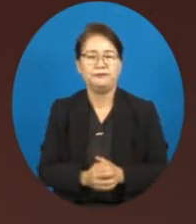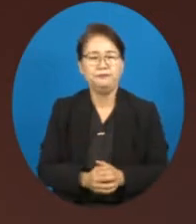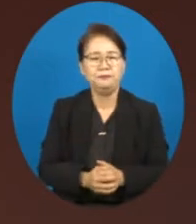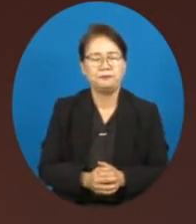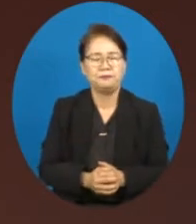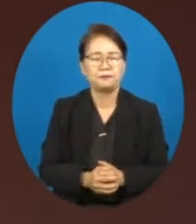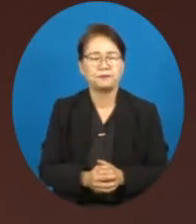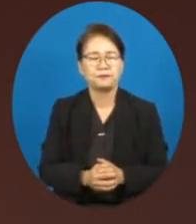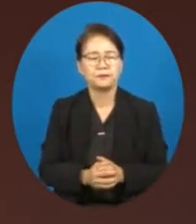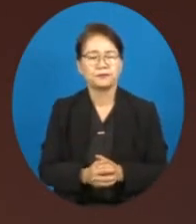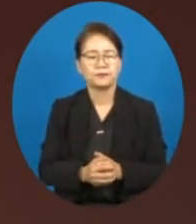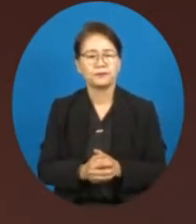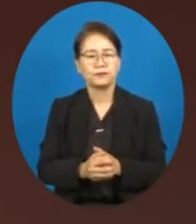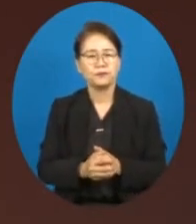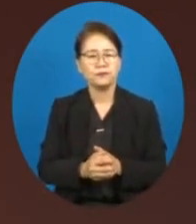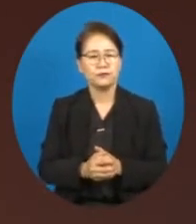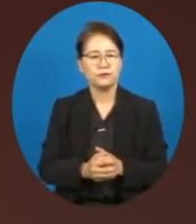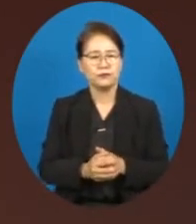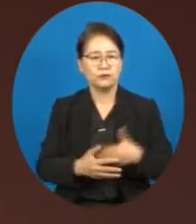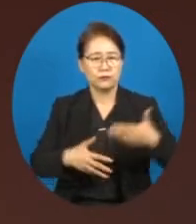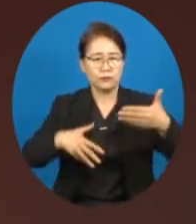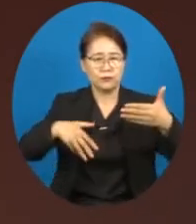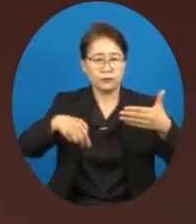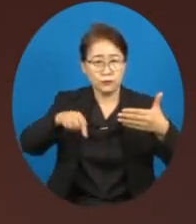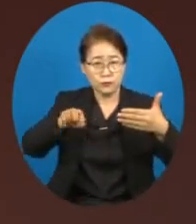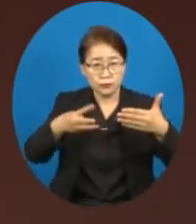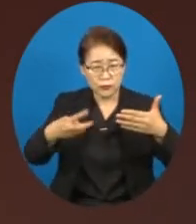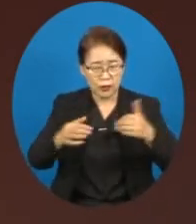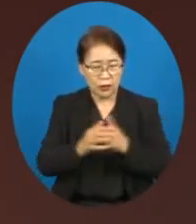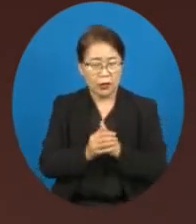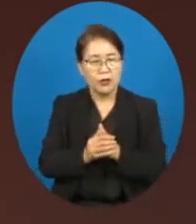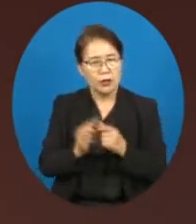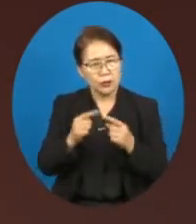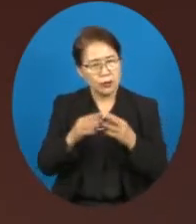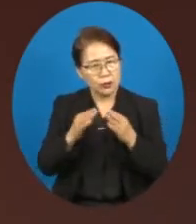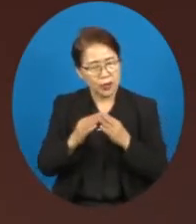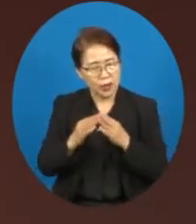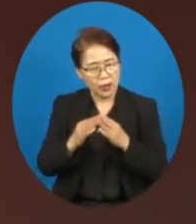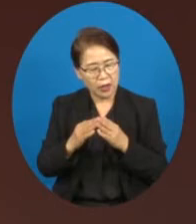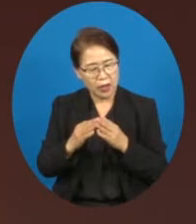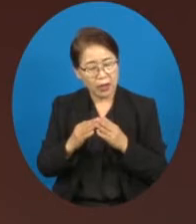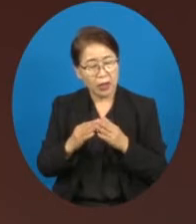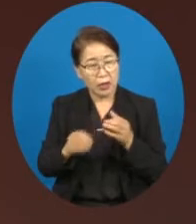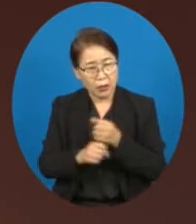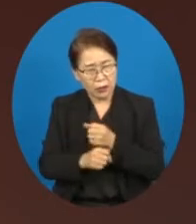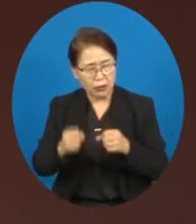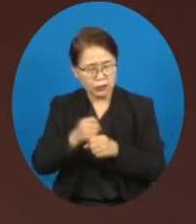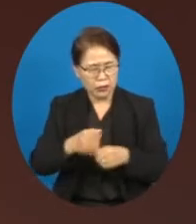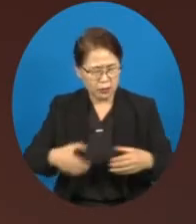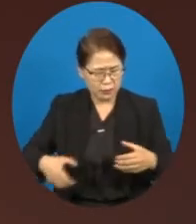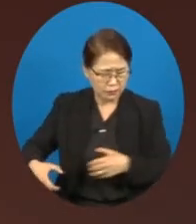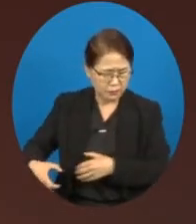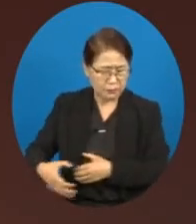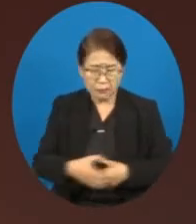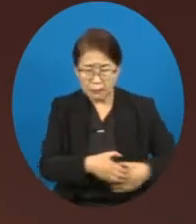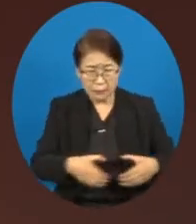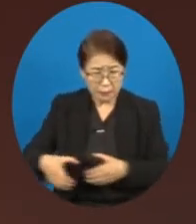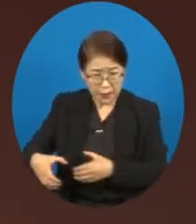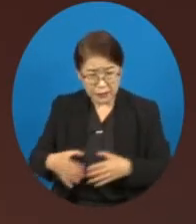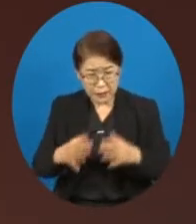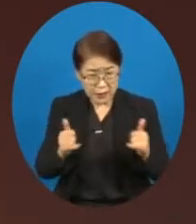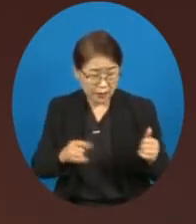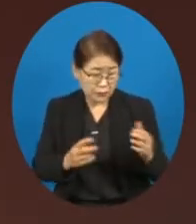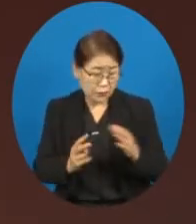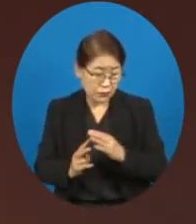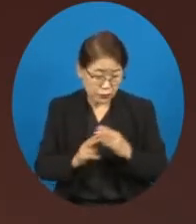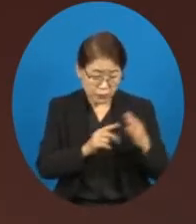받도록 하겠습니다. 9절의 말씀은 성전 건축을 망설이고 있던 수르바벨에게 하나님이 들려주신 세 번째